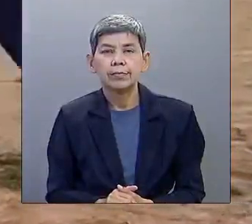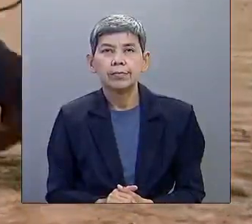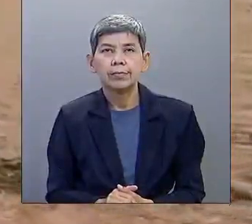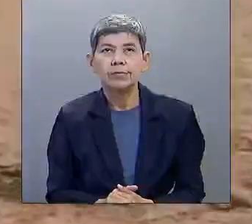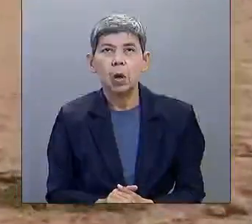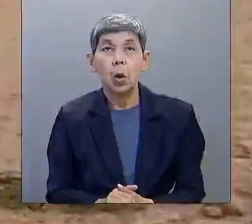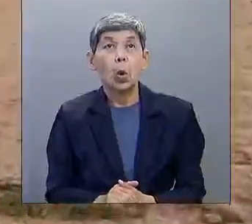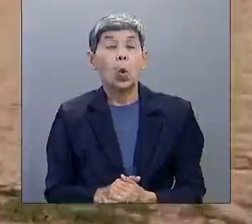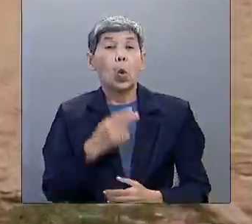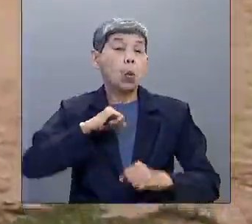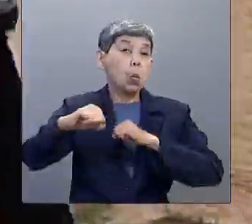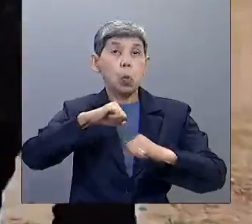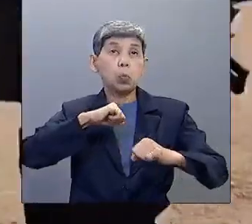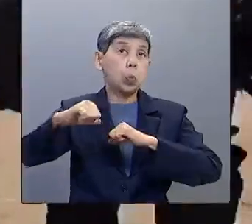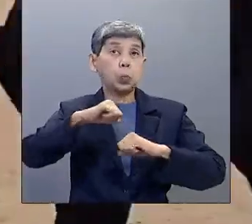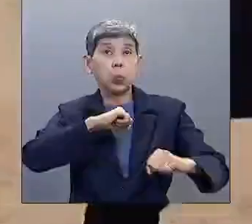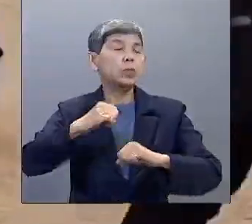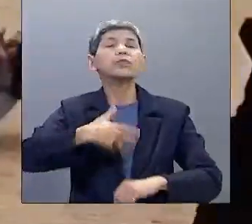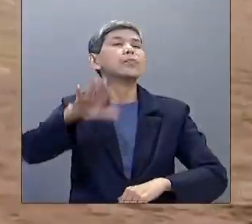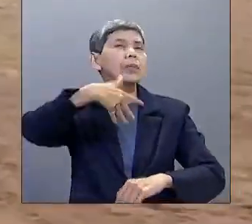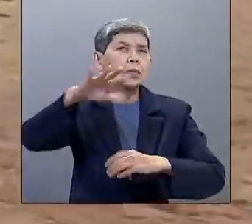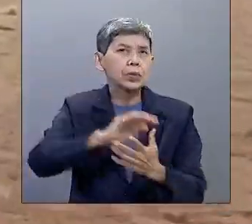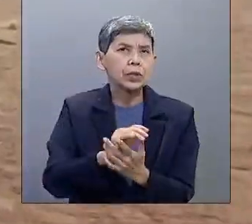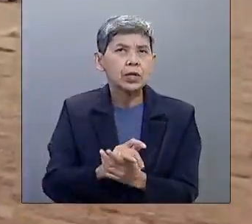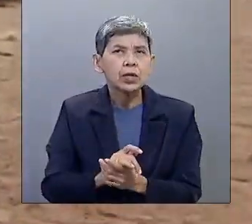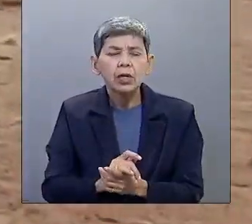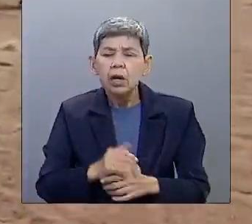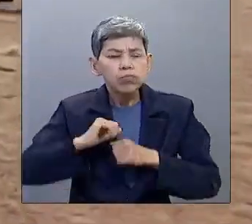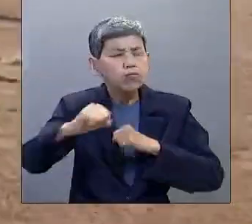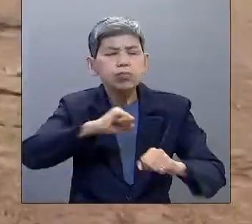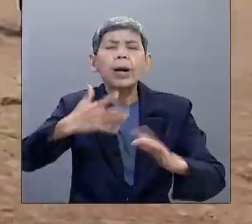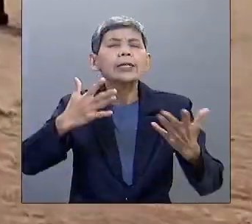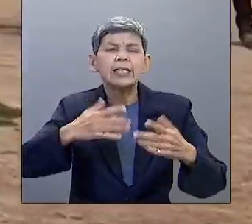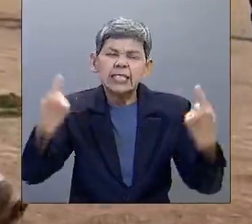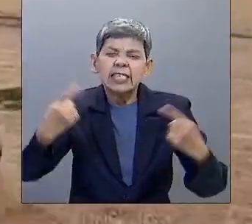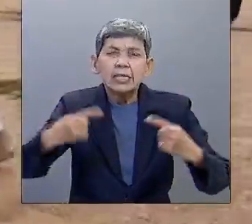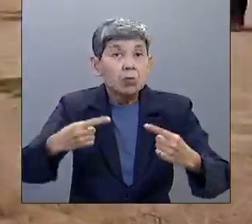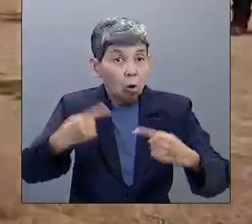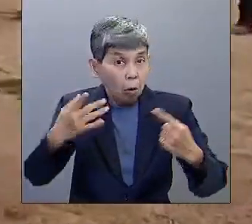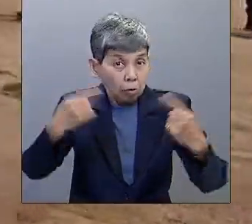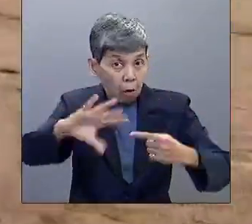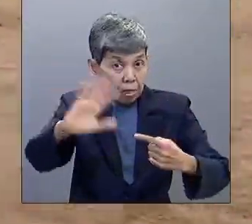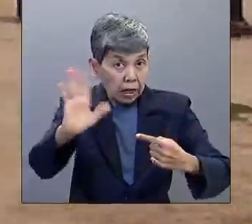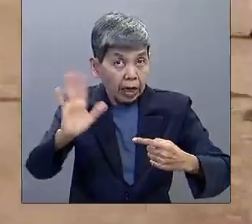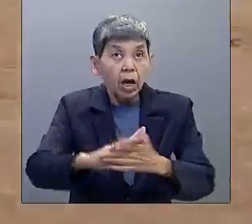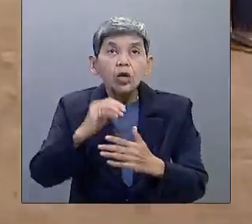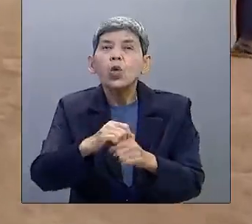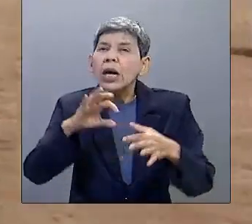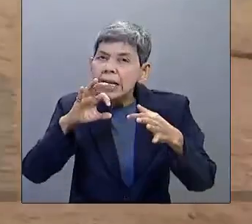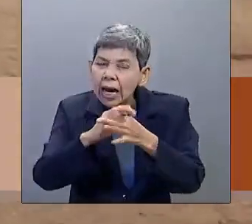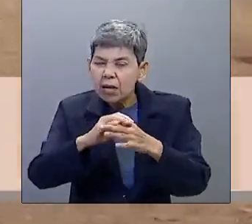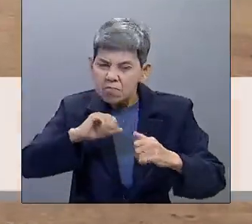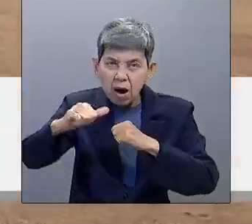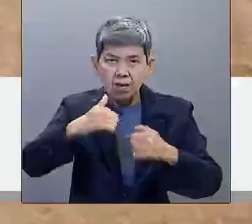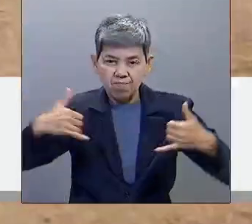เรียกว่าออกหมัดหยุมหัวกันให้จบๆไปนะคะจะได้ไม่มีอะไรค้างคาค่ะอันนี้เขาไม่ได้มาทะเลาะกันจริงจังคุณผู้ชมนี่คือเทศกาลนะคะ